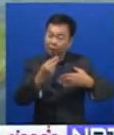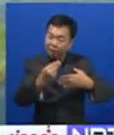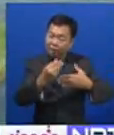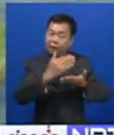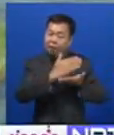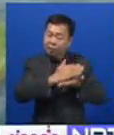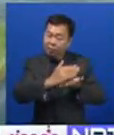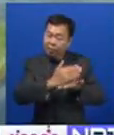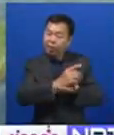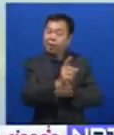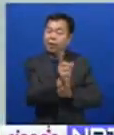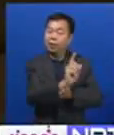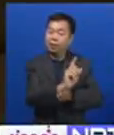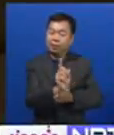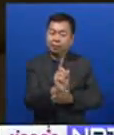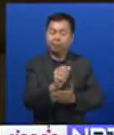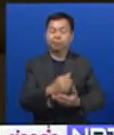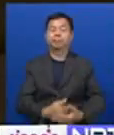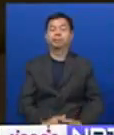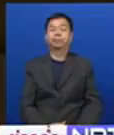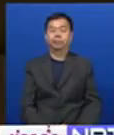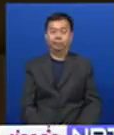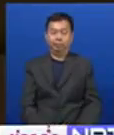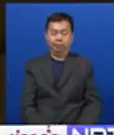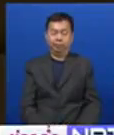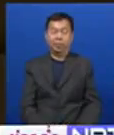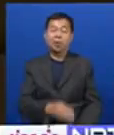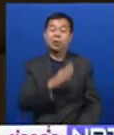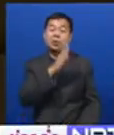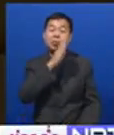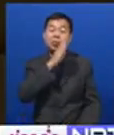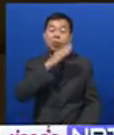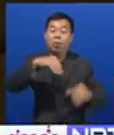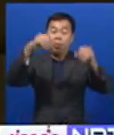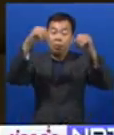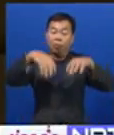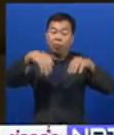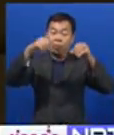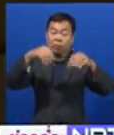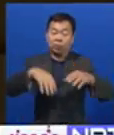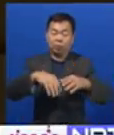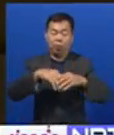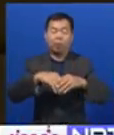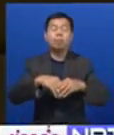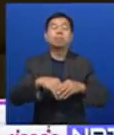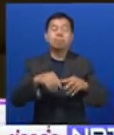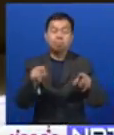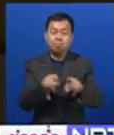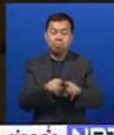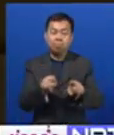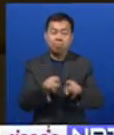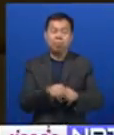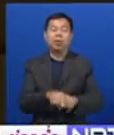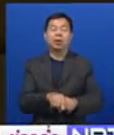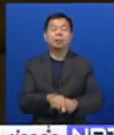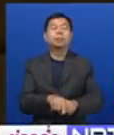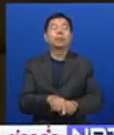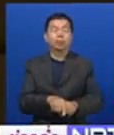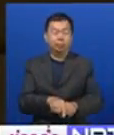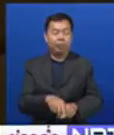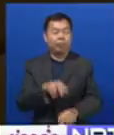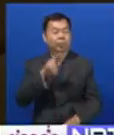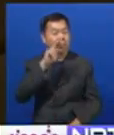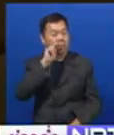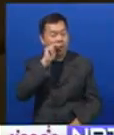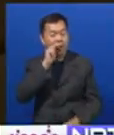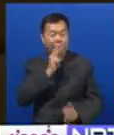ลอดสิ้นฤดูแล้งปีหน้า ถ้าฝนตกลงมาเป็นอย่างที่เป็นเราก็อาจจะมีน้ำเหลือเพื่อท